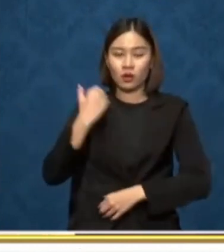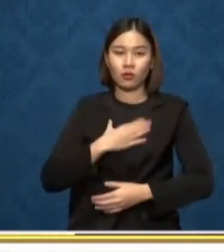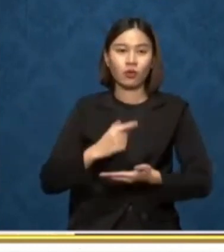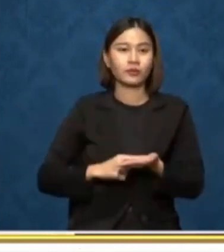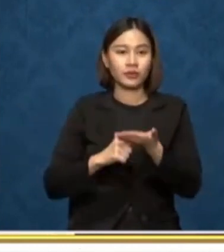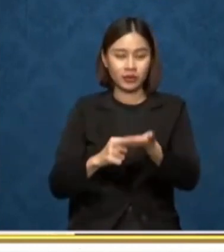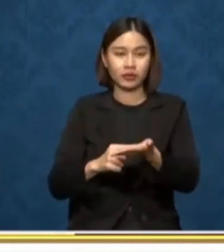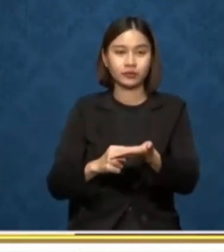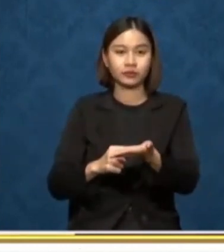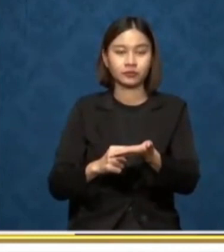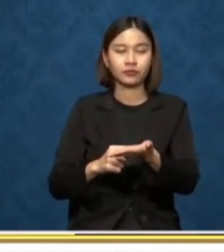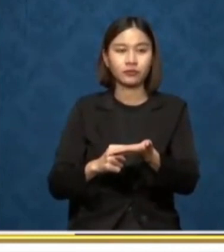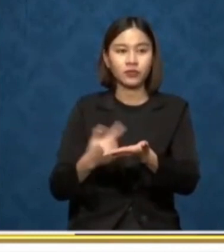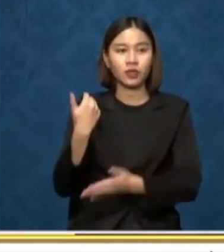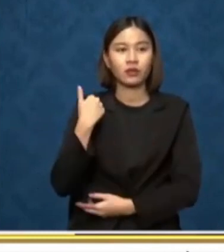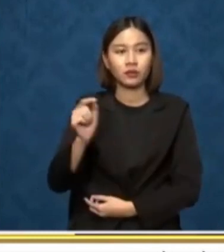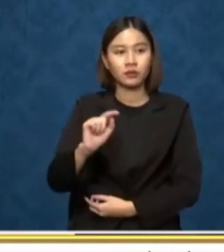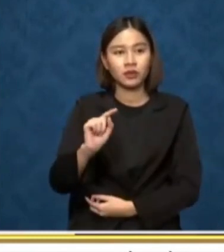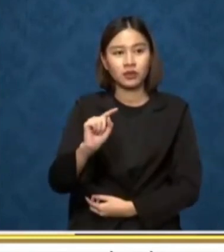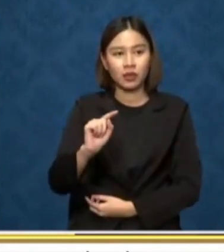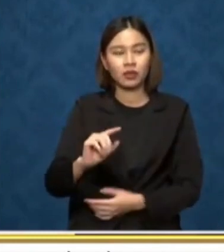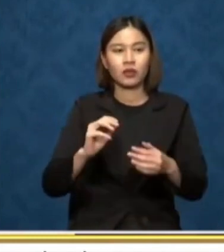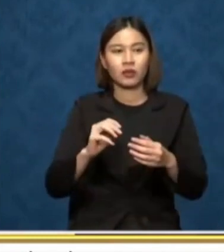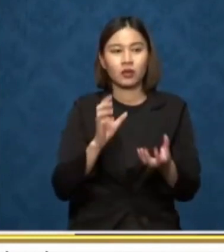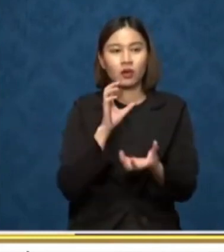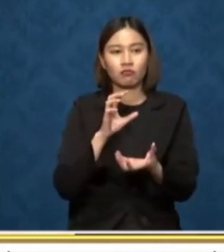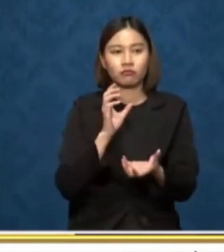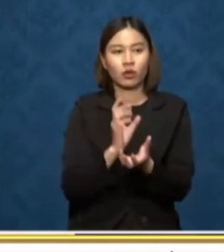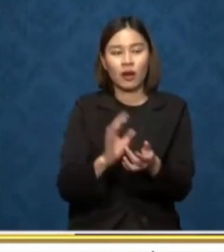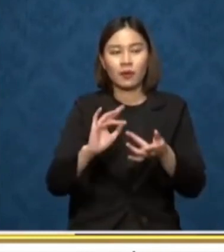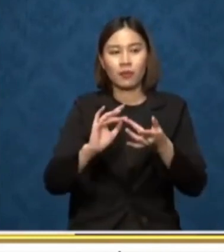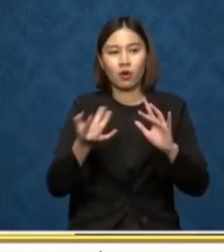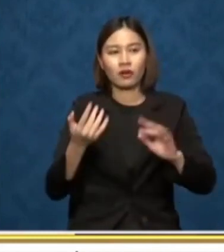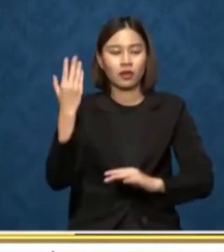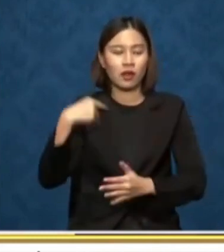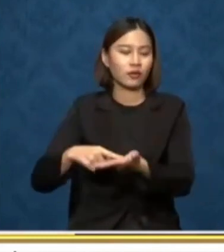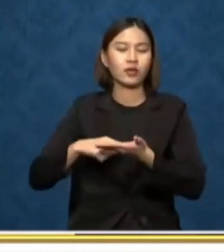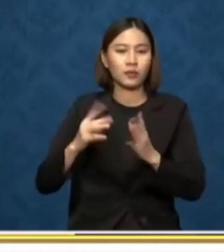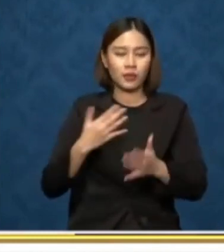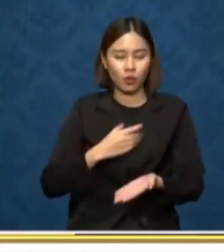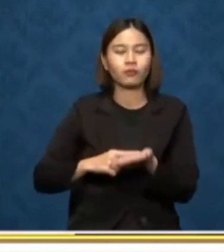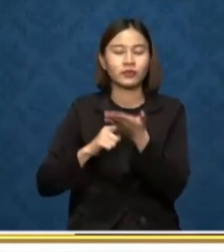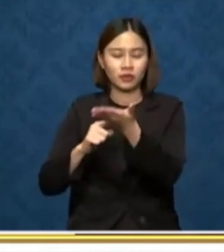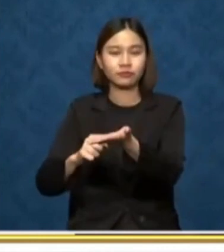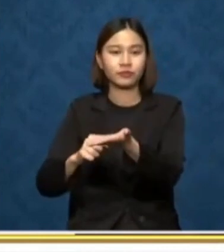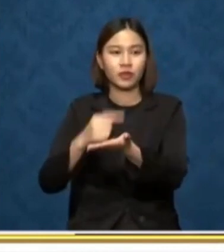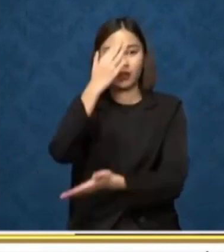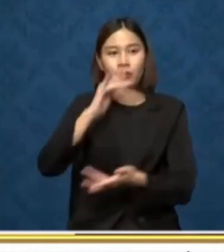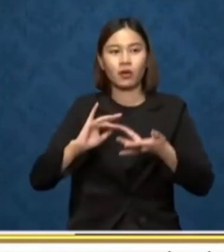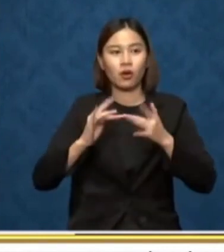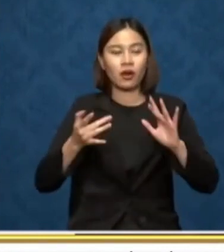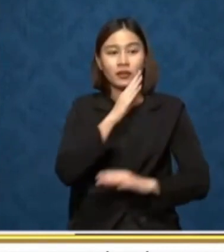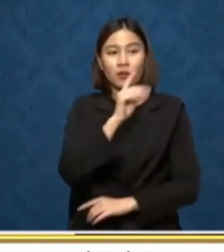อให้มีออนไลน์ด้วยซึ่งออนไลน์ที่แรกเขาไม่ได้เสนอเข้ามาผมก็เสนอเข้าไปด้วยนะครับเพราะออนไลน์เนี่ยเท่า